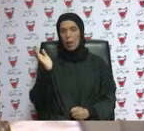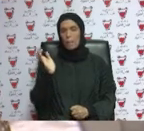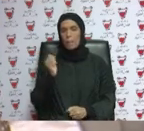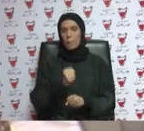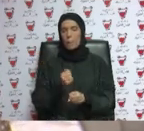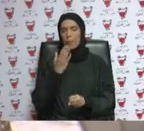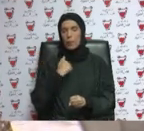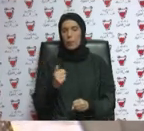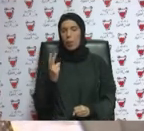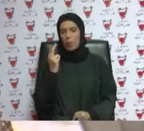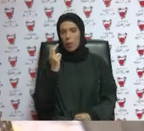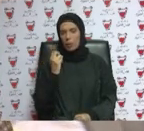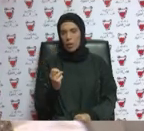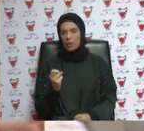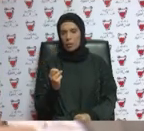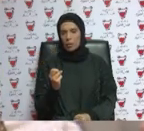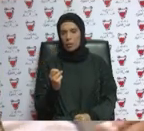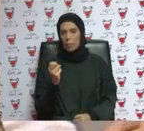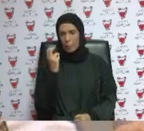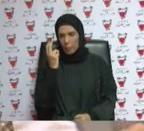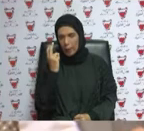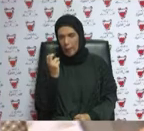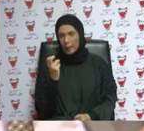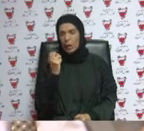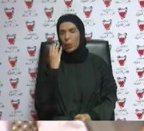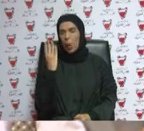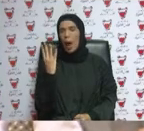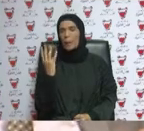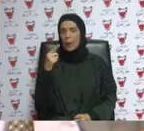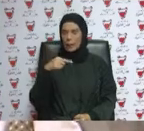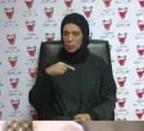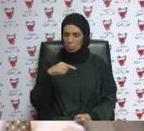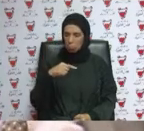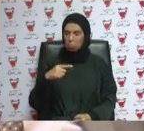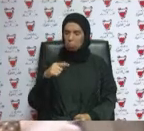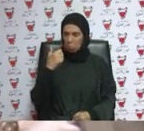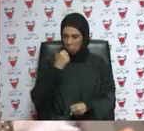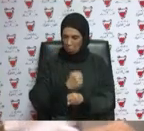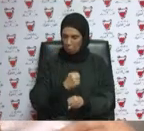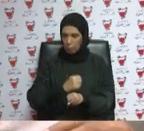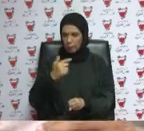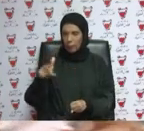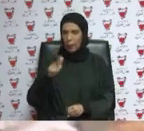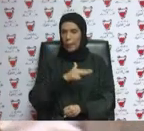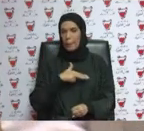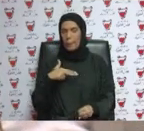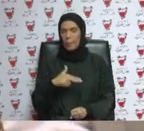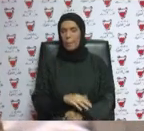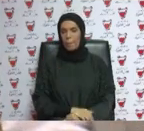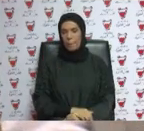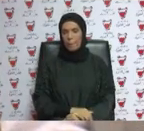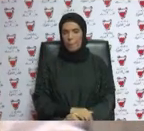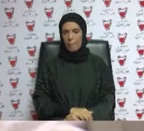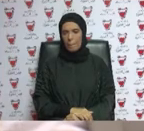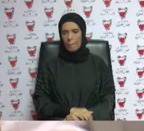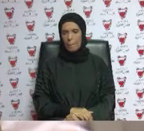214 مليون دينار، هو التوجه الصحيح. لو لم تقم الحكومة بعمل ذلك